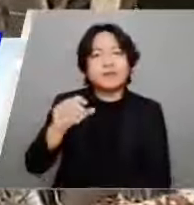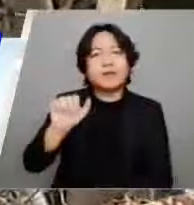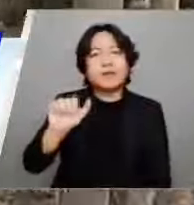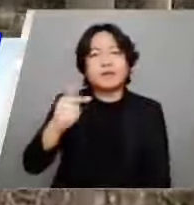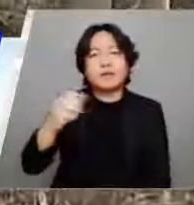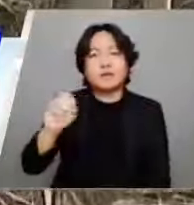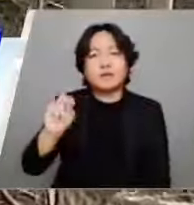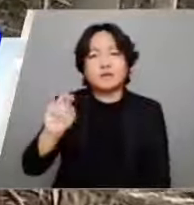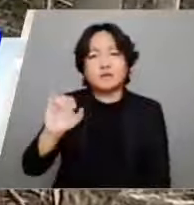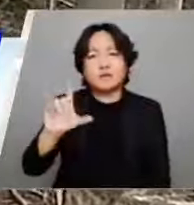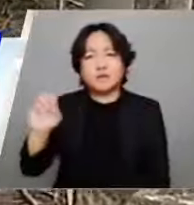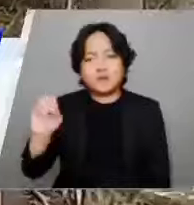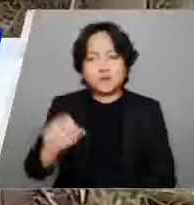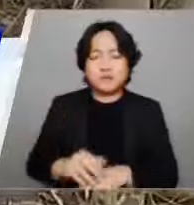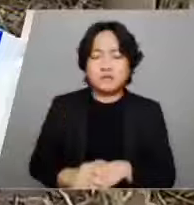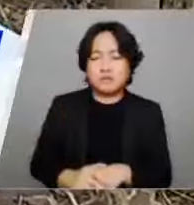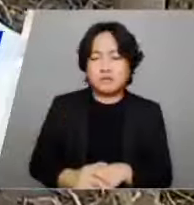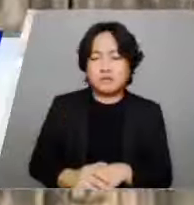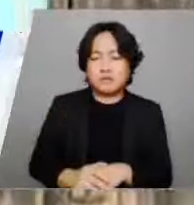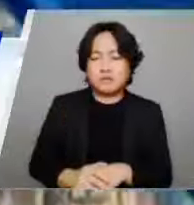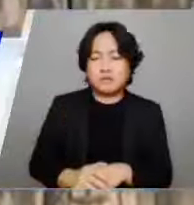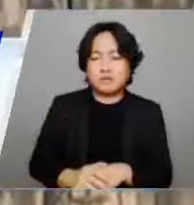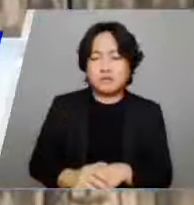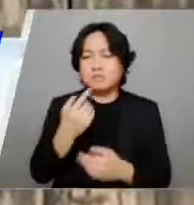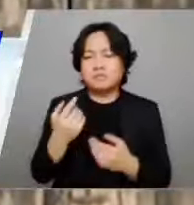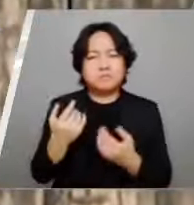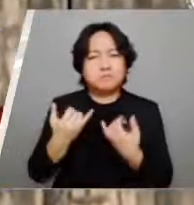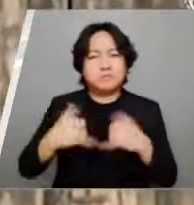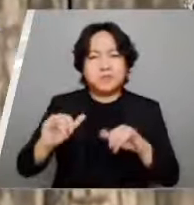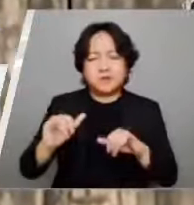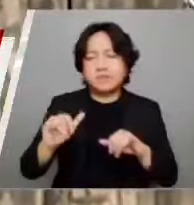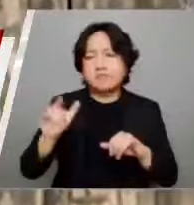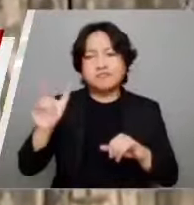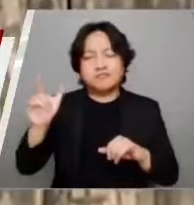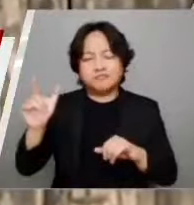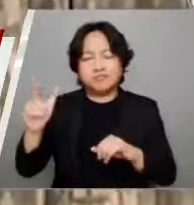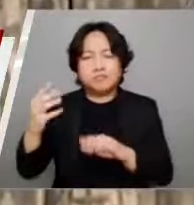uuwi oras na paalisin sila sa evacuation centers. Sobrang hirap po talaga.